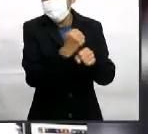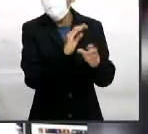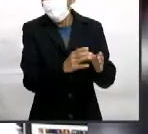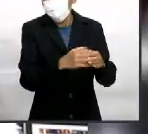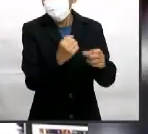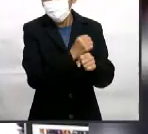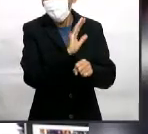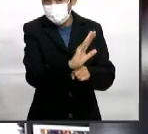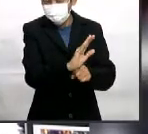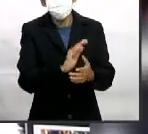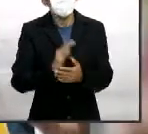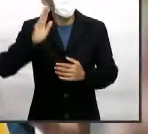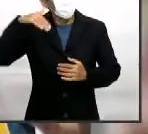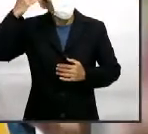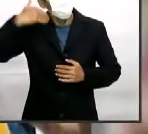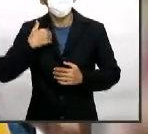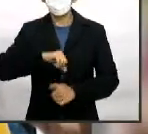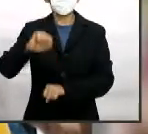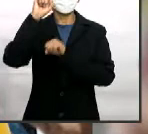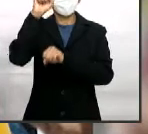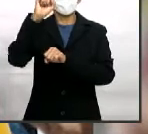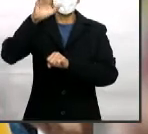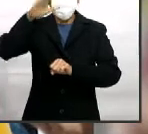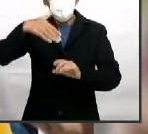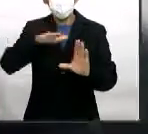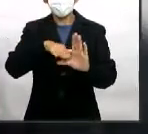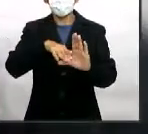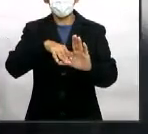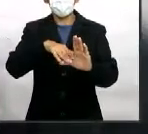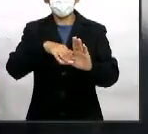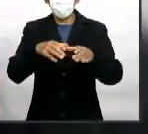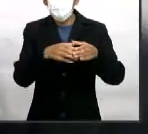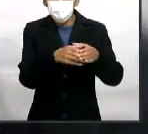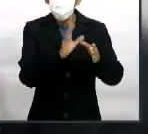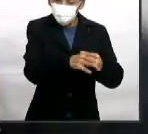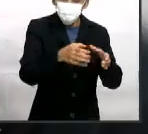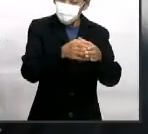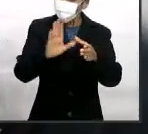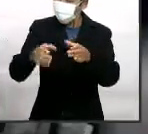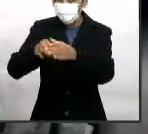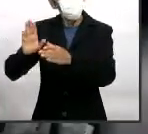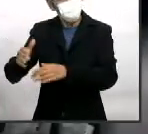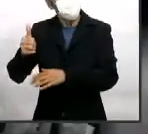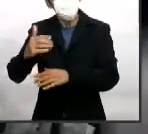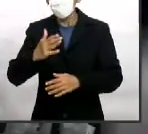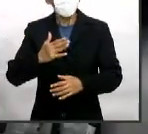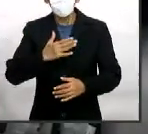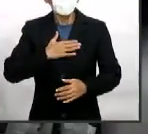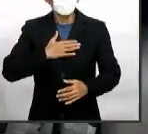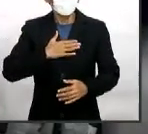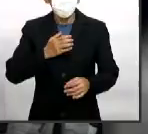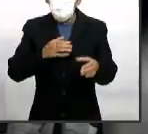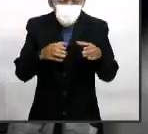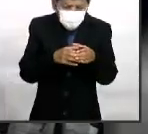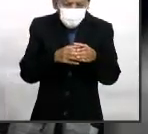ไรครับคือแล้ววันนึงพอเรารับประกาศเนี่ยคุณก็มาสมัครในงานของคลับของคุณทีมคุณไปก่อนเพราะว่าผมไม่ได้จำเป็นที่คุณจ